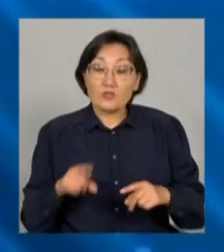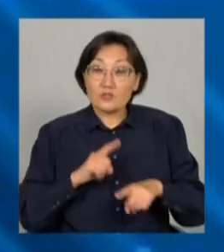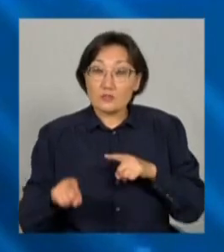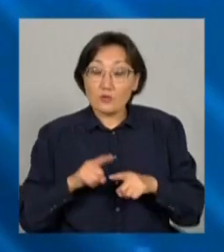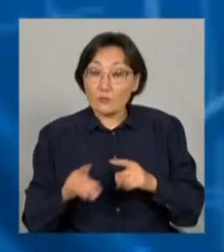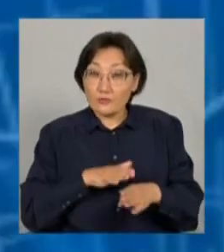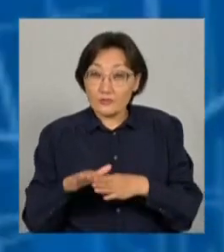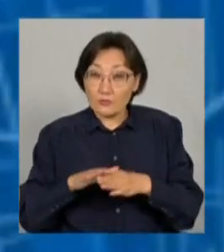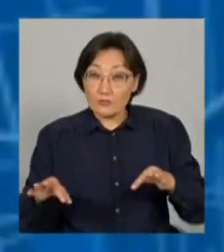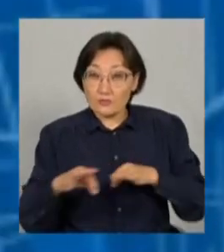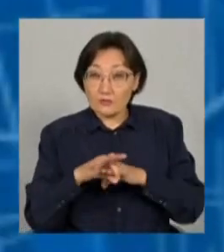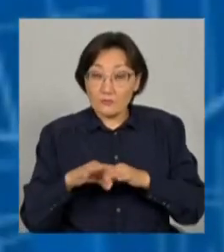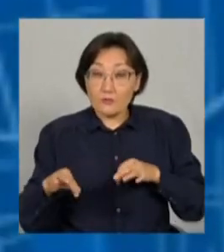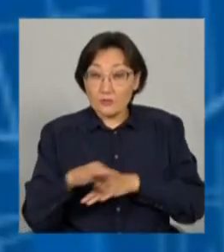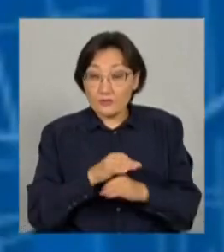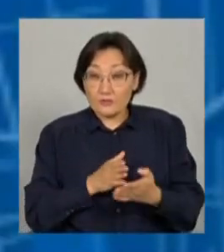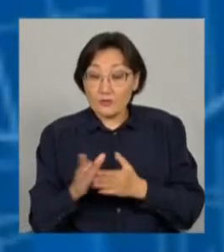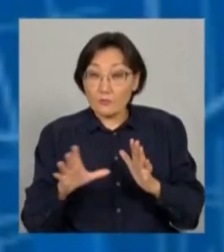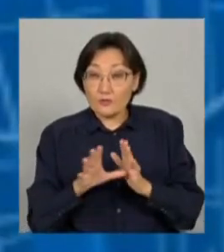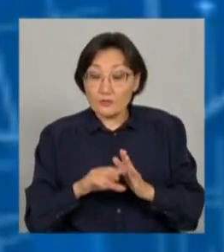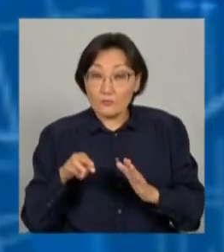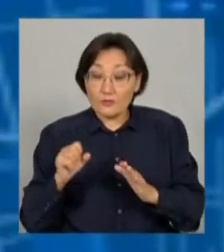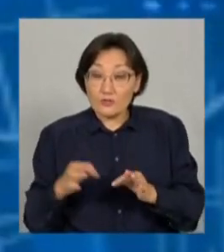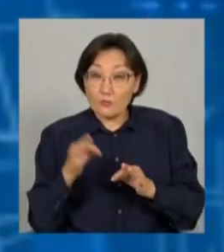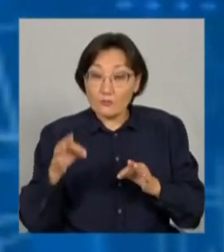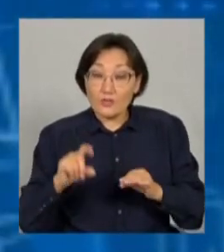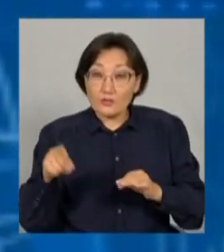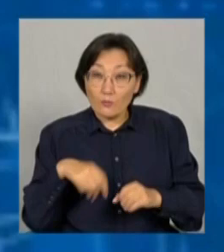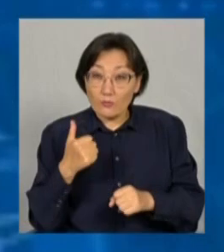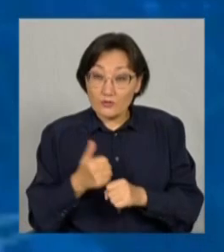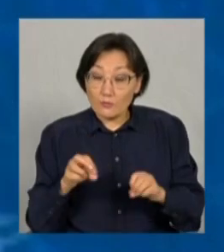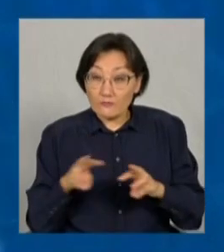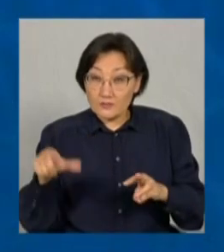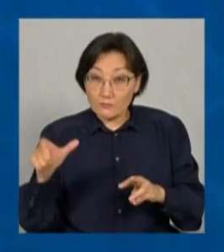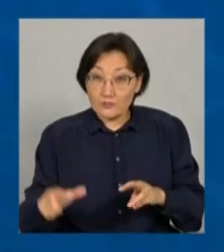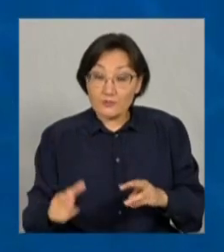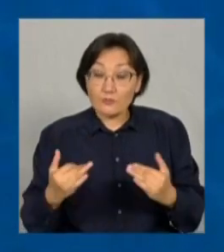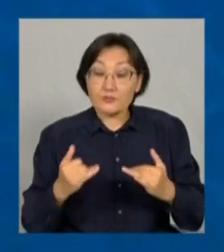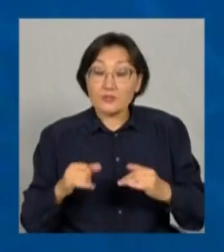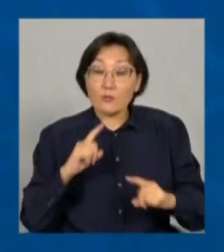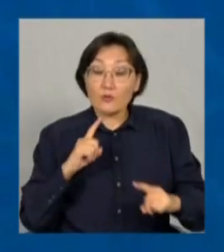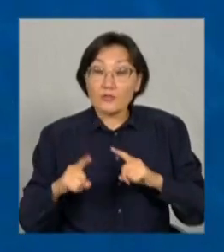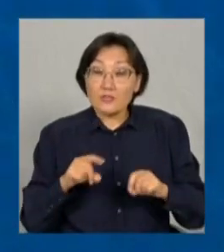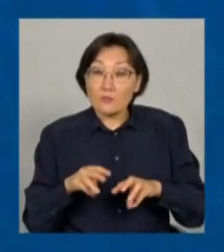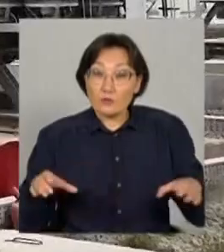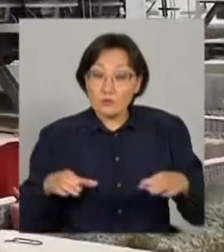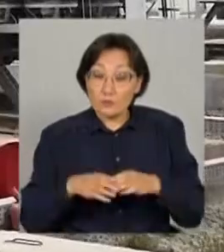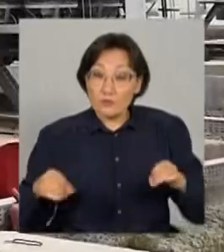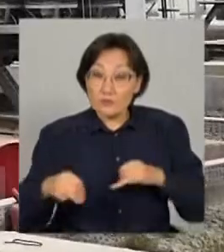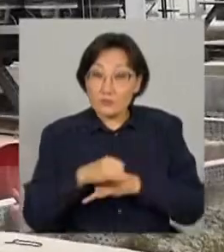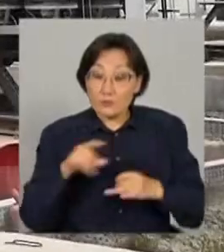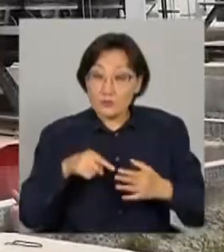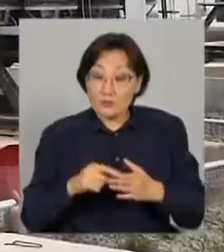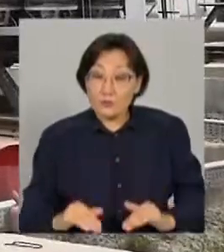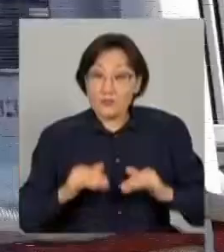Ускорить реализацию проекта в сфере энергетики в Мангистауской области потребовал премьер-министр Алихан Смаилов. Сегодня на совещании в правительстве обсудили